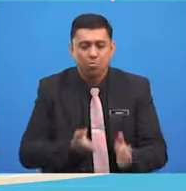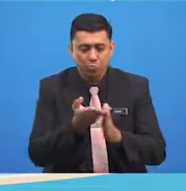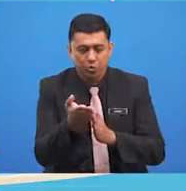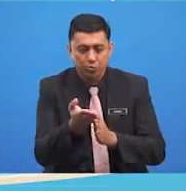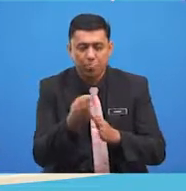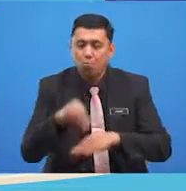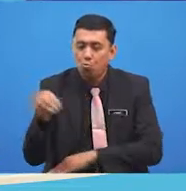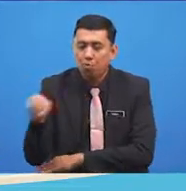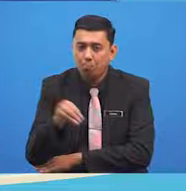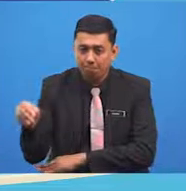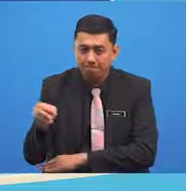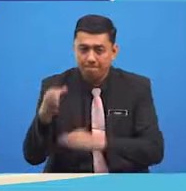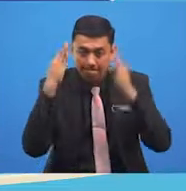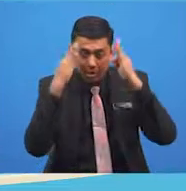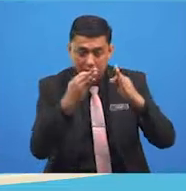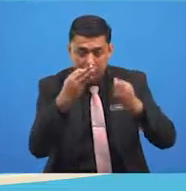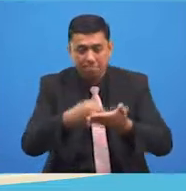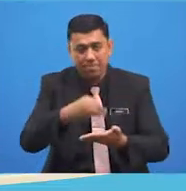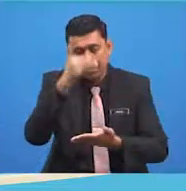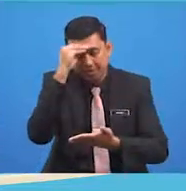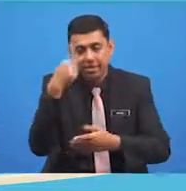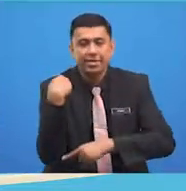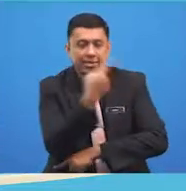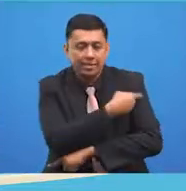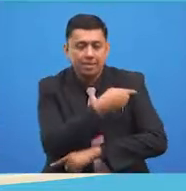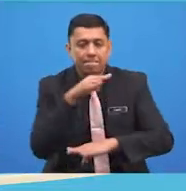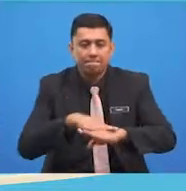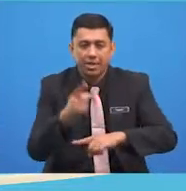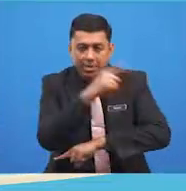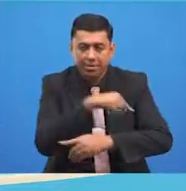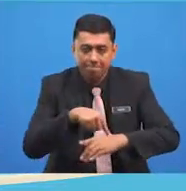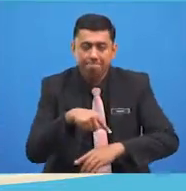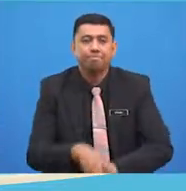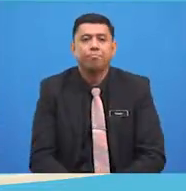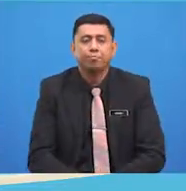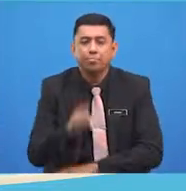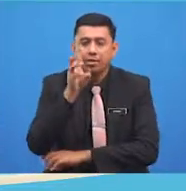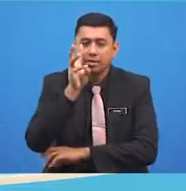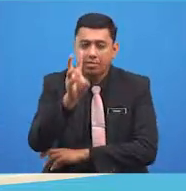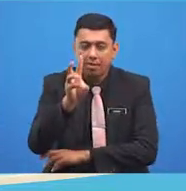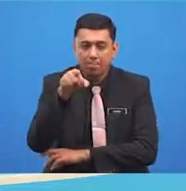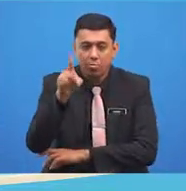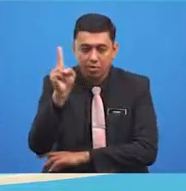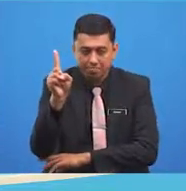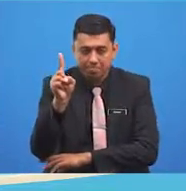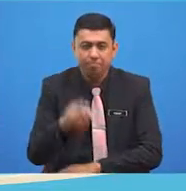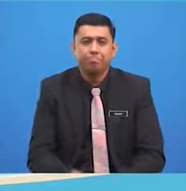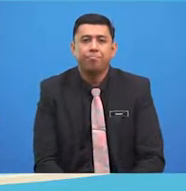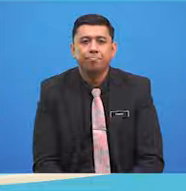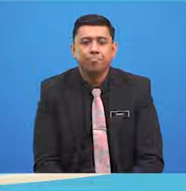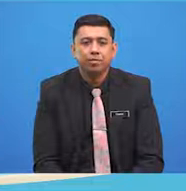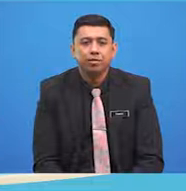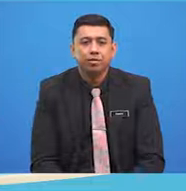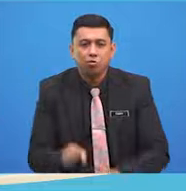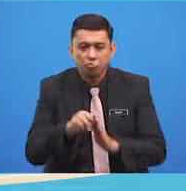Seterusnya, murid-murid, fokus pembelajaran pada hari ini iaitu subtopik 6.1 Sumber Semula Jadi